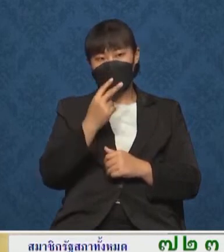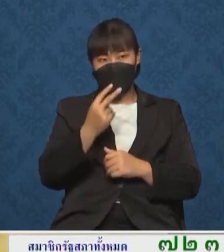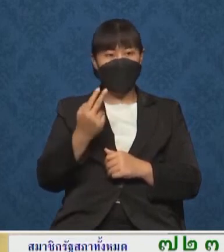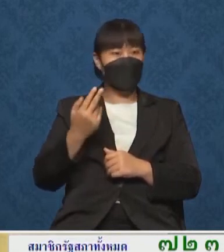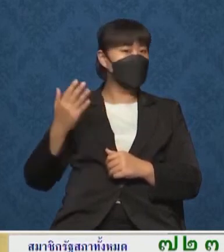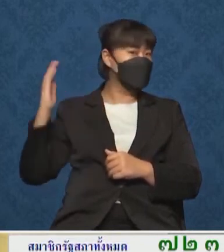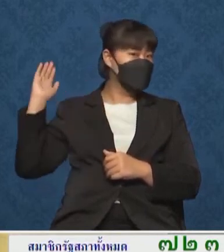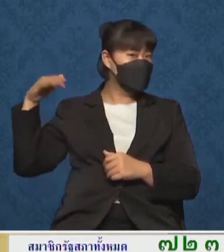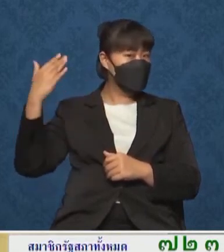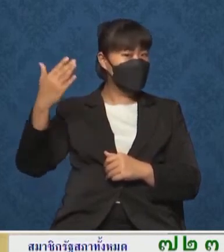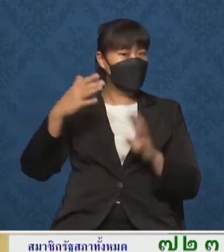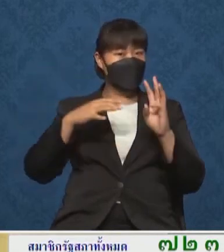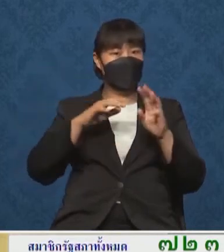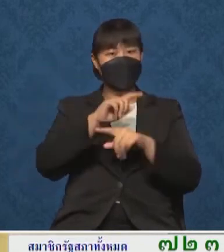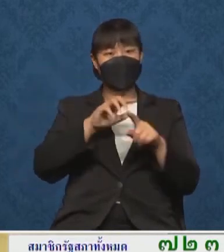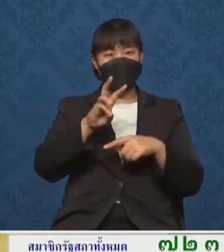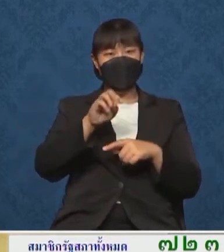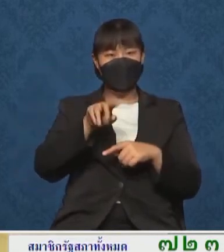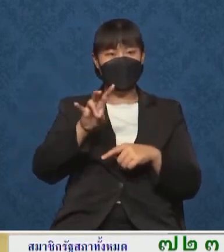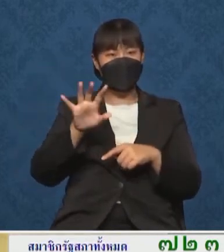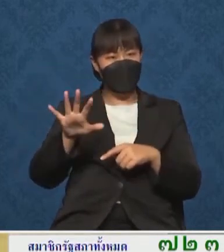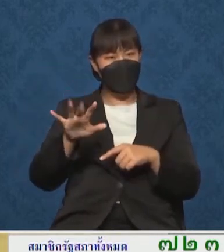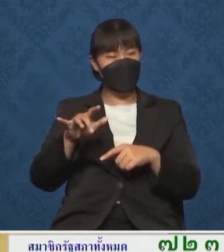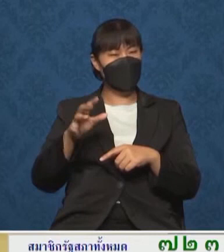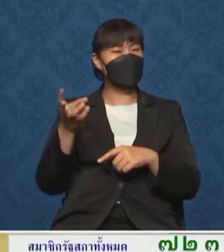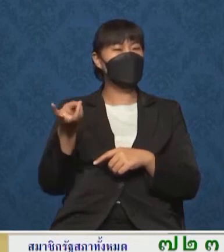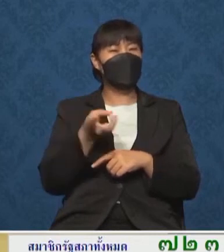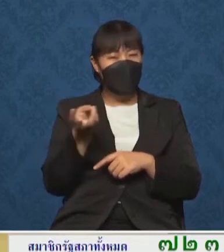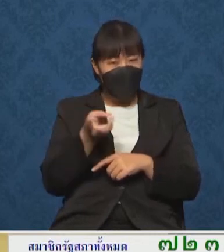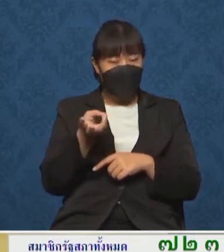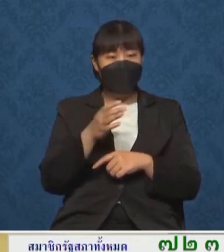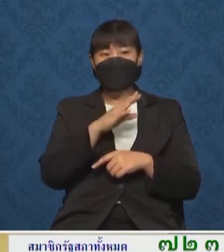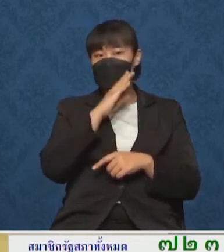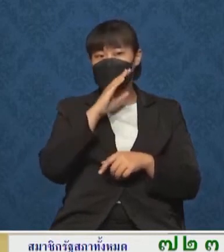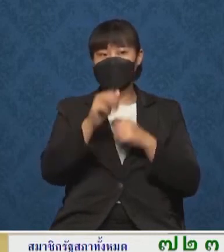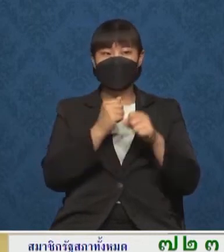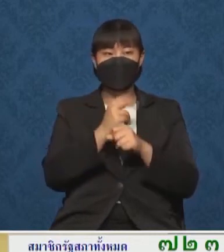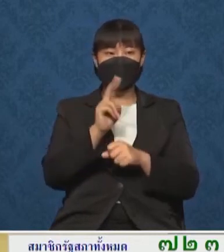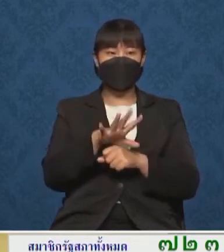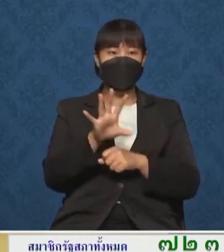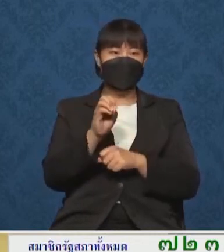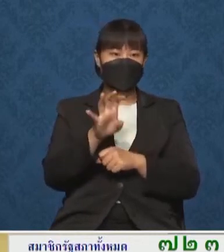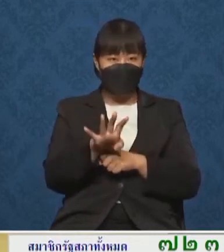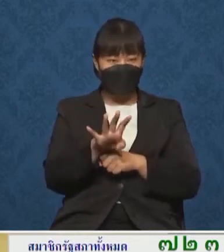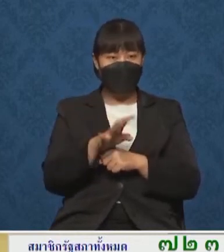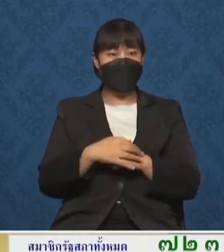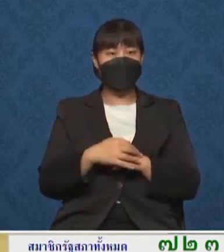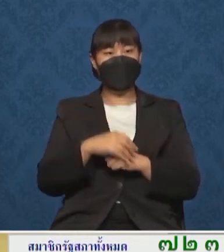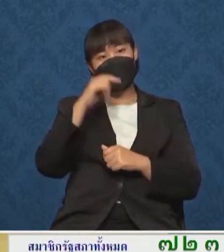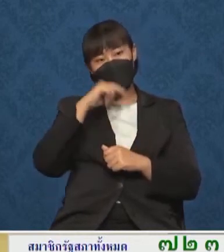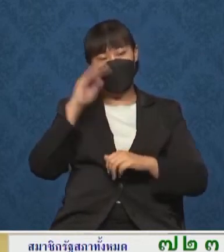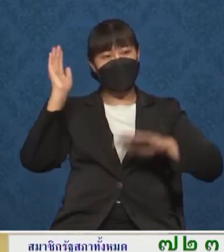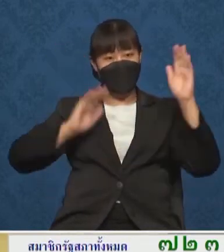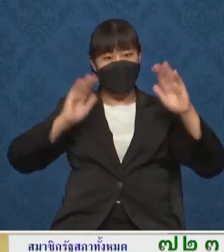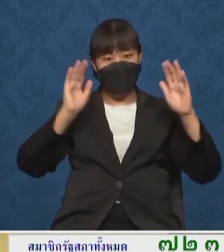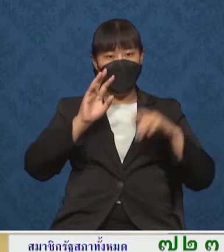บว่า 6.75 เนี่ยเป็นดัชนีที่ต่ำมากนะครับเพราะว่าถ้าเราไปดูในปี2554เนี่ยประเทศไทยมีดัชนีประชาธิปไตยอยู่